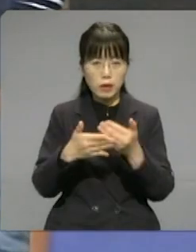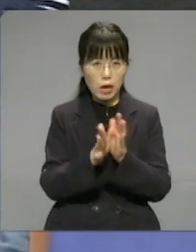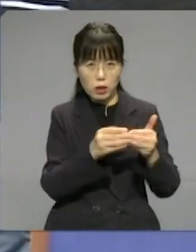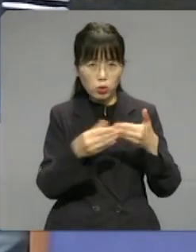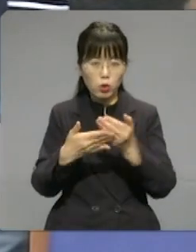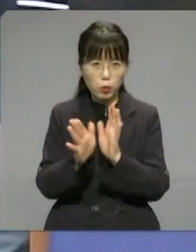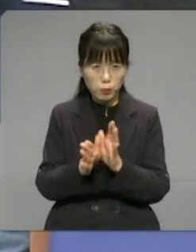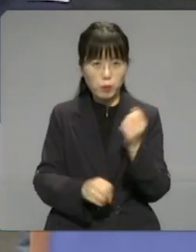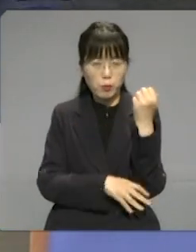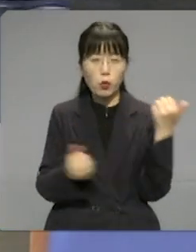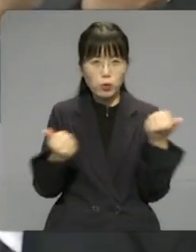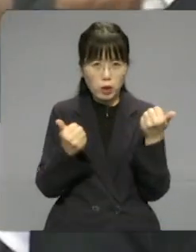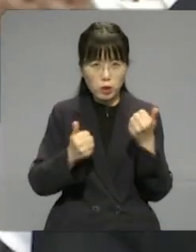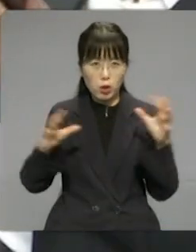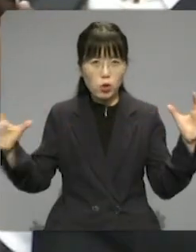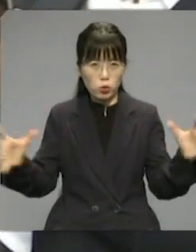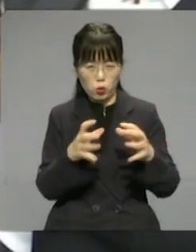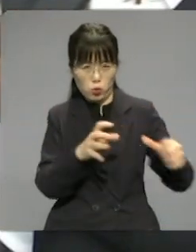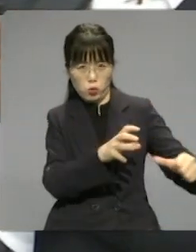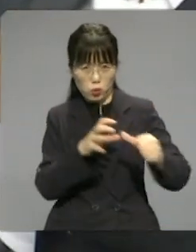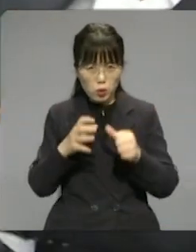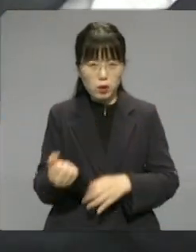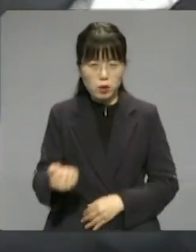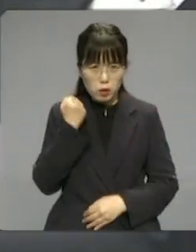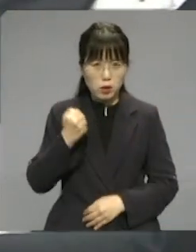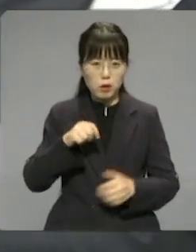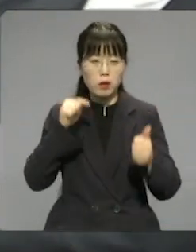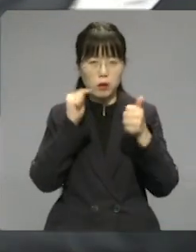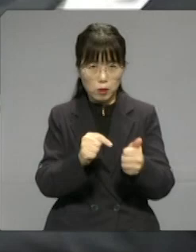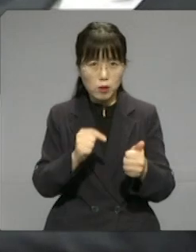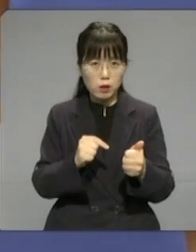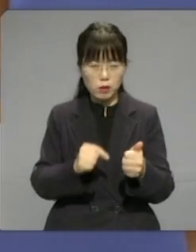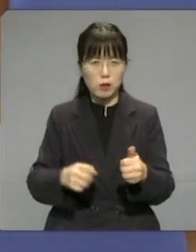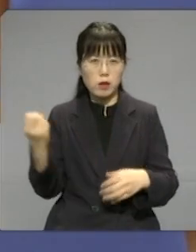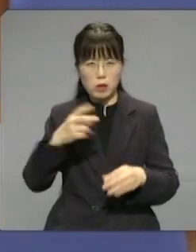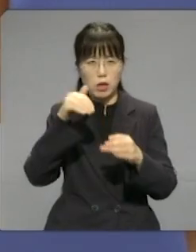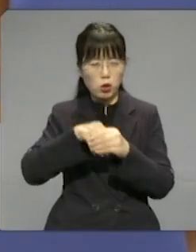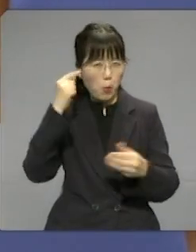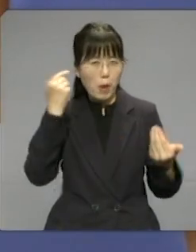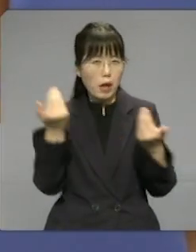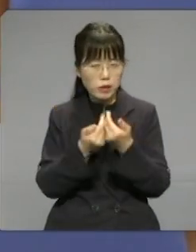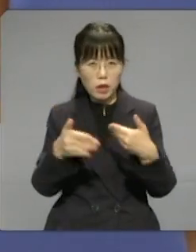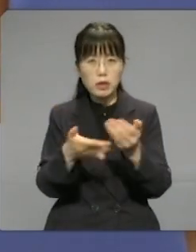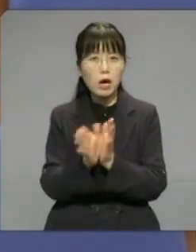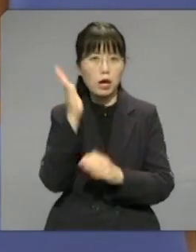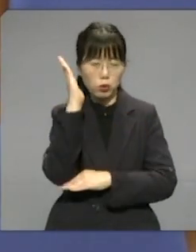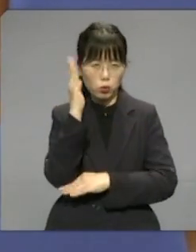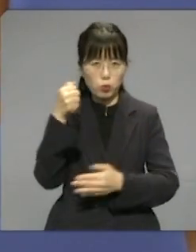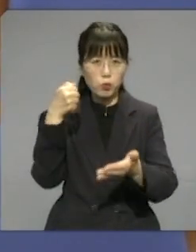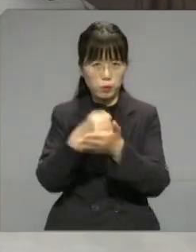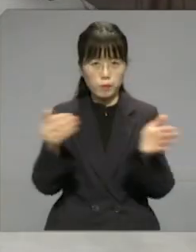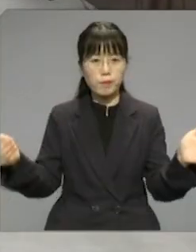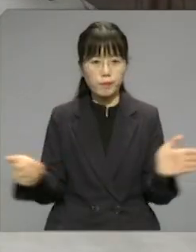지도부는 본회의 총동원령을 내린 데 이어 당일 비상의총을 열어 재의결 반대를 당론으로 정하기로